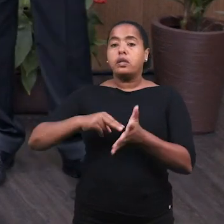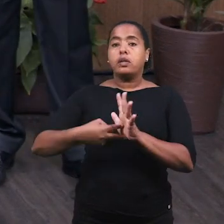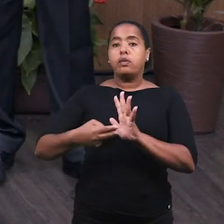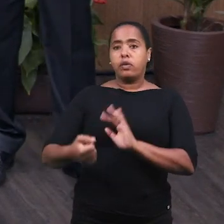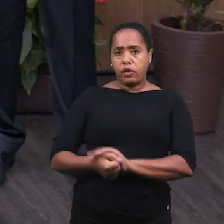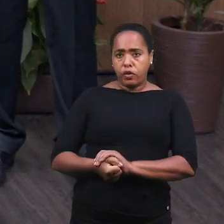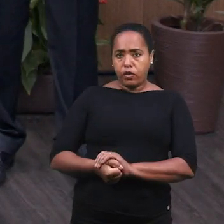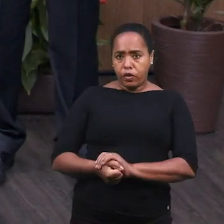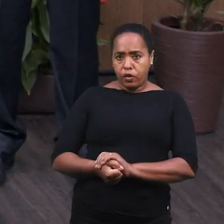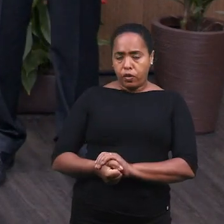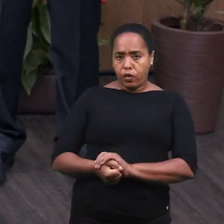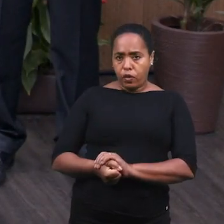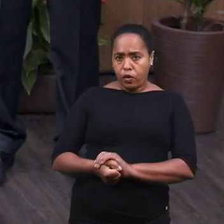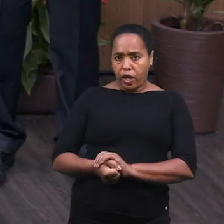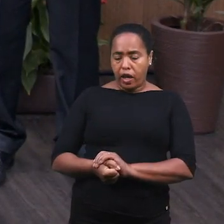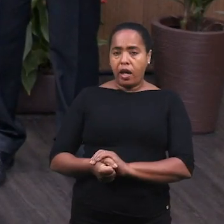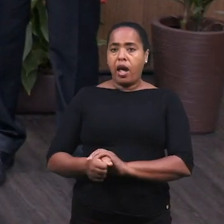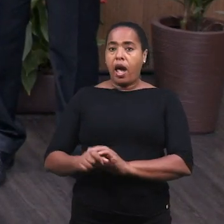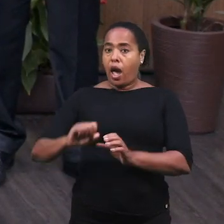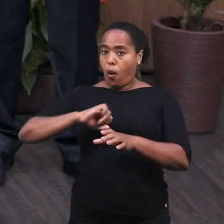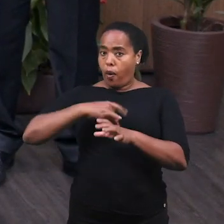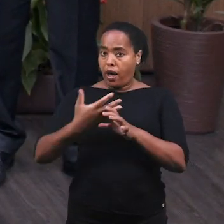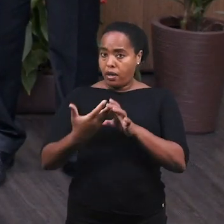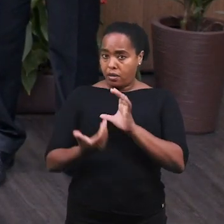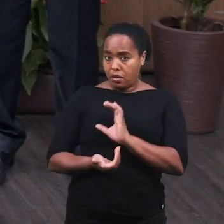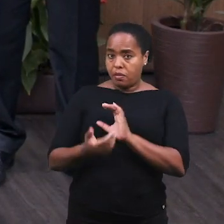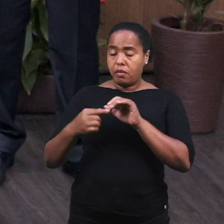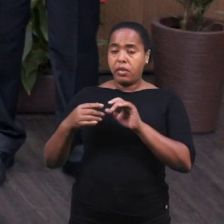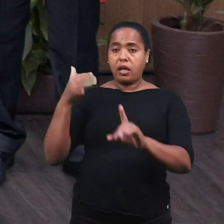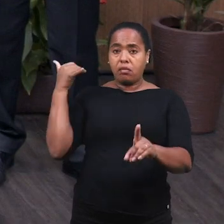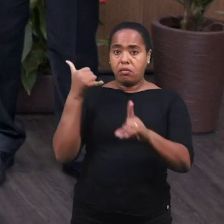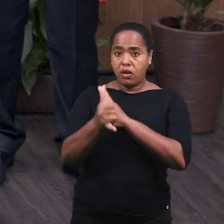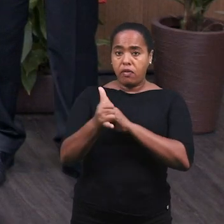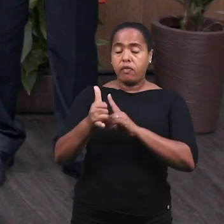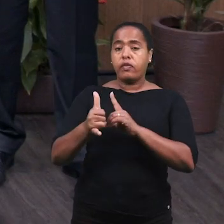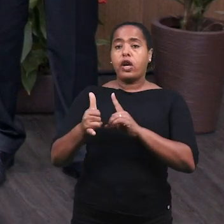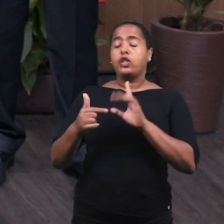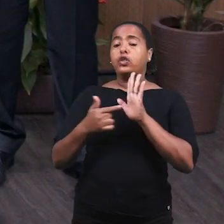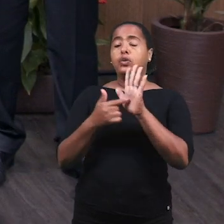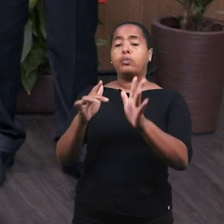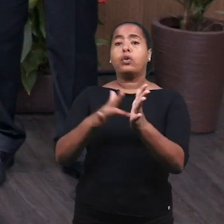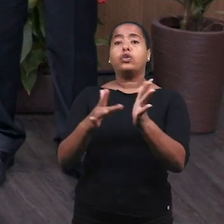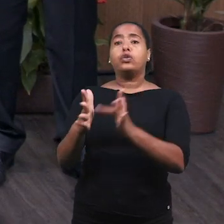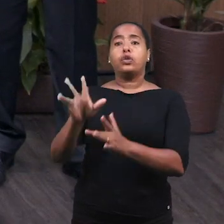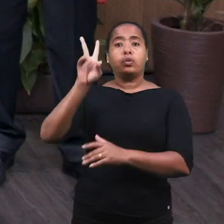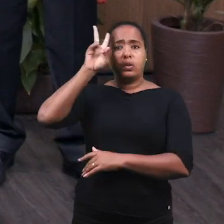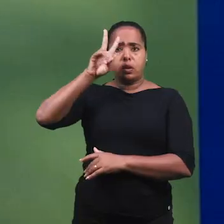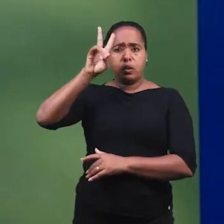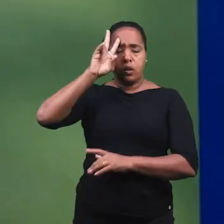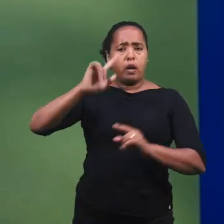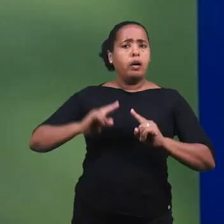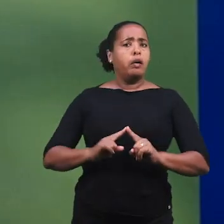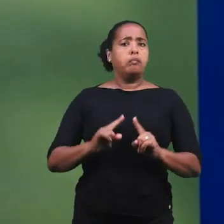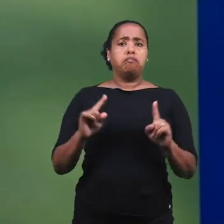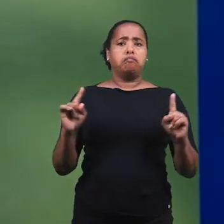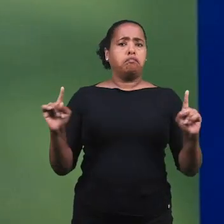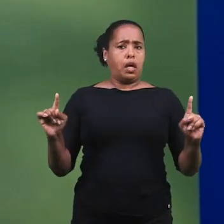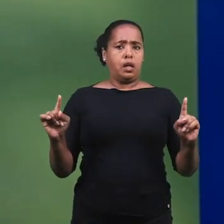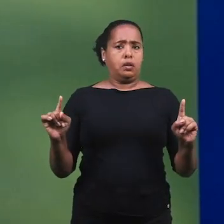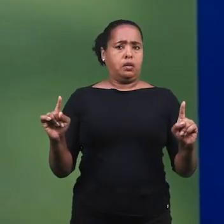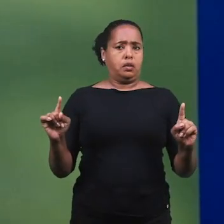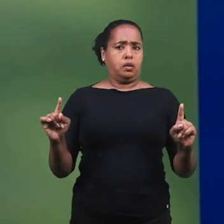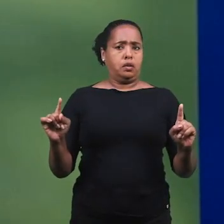его. И это параллель, пророческая параллель с человеком, который говорит о Иисусе, заключенном